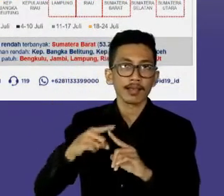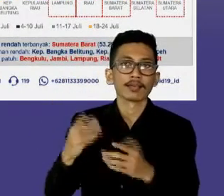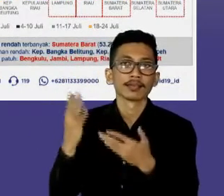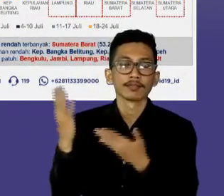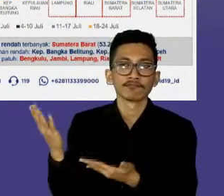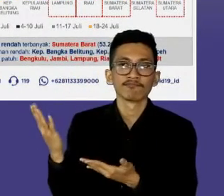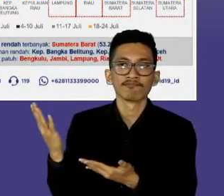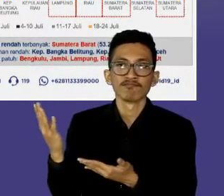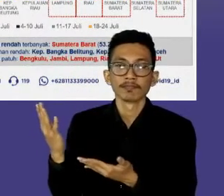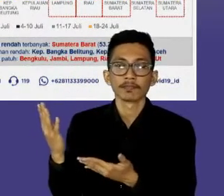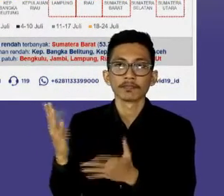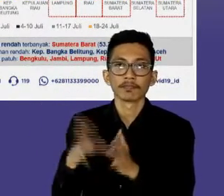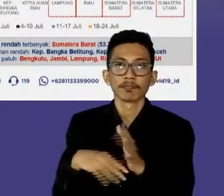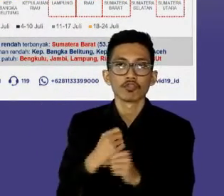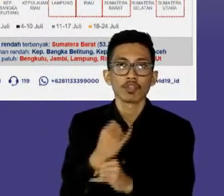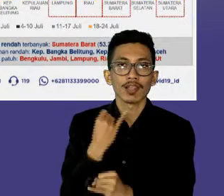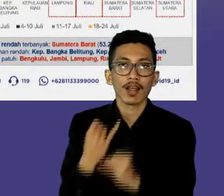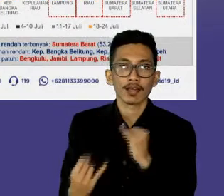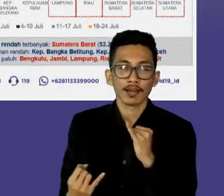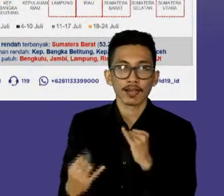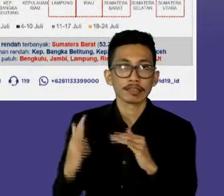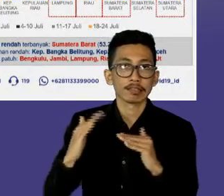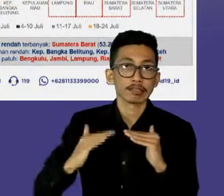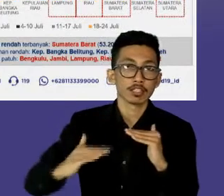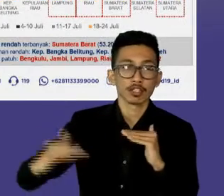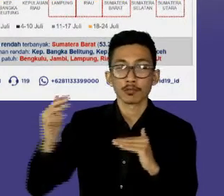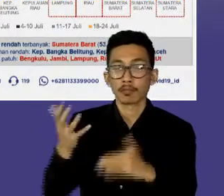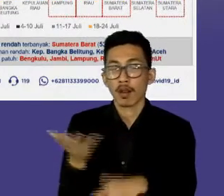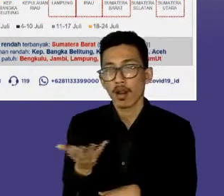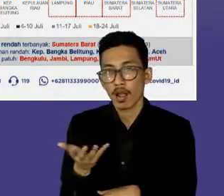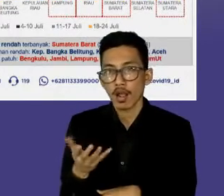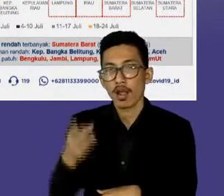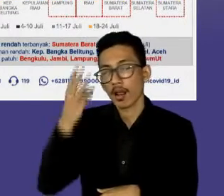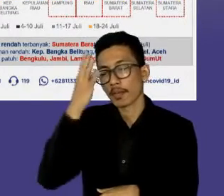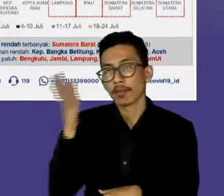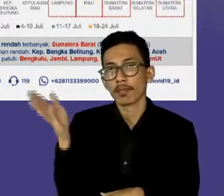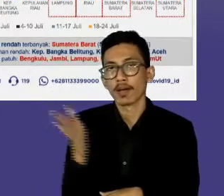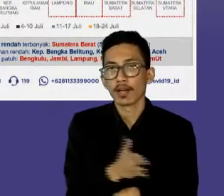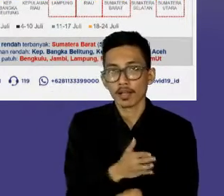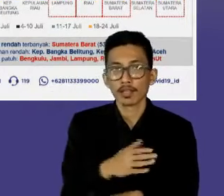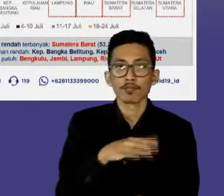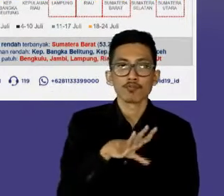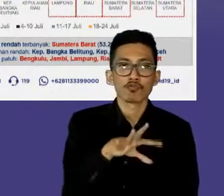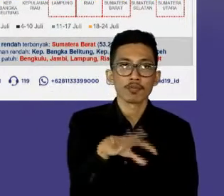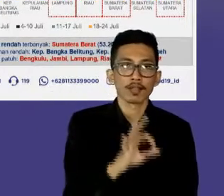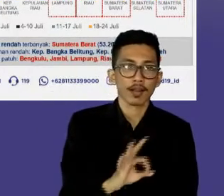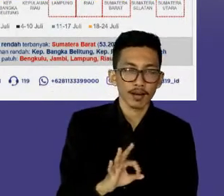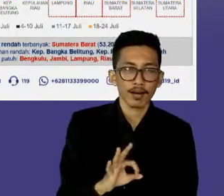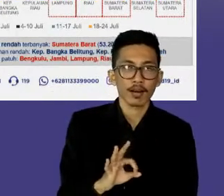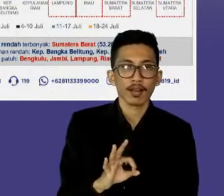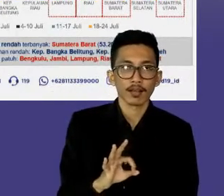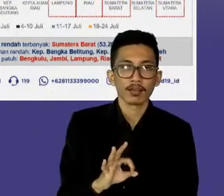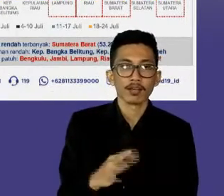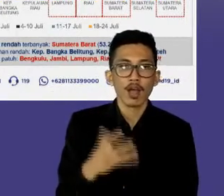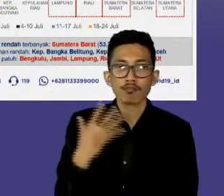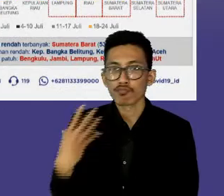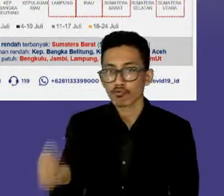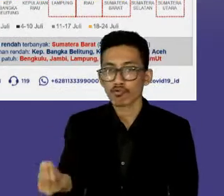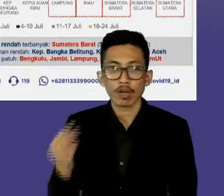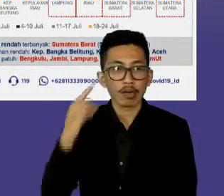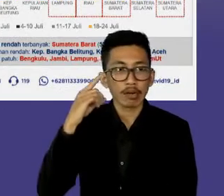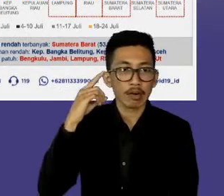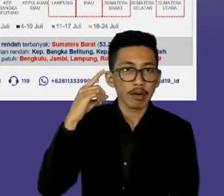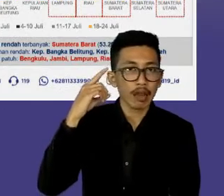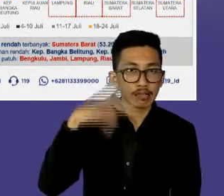paling tinggi itu di pekan terakhir adanya di Kalimantan Barat, di mana 50% kelurahan dan desa di sana pada